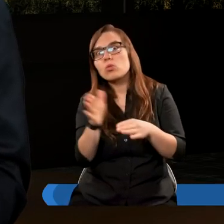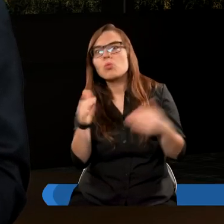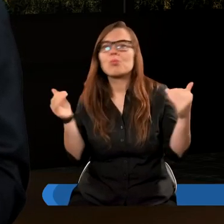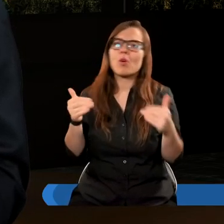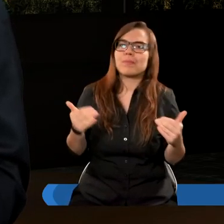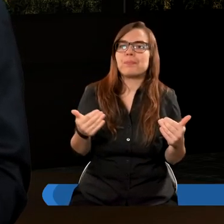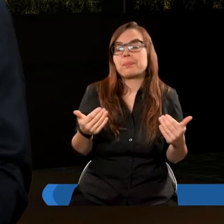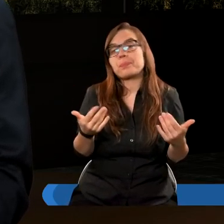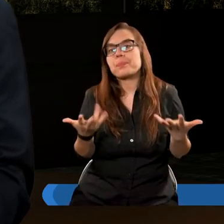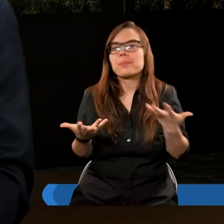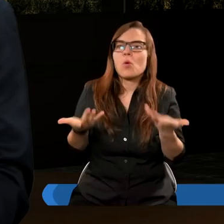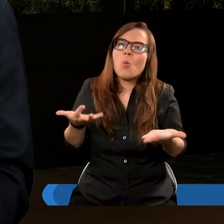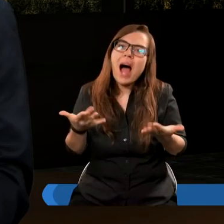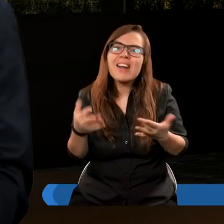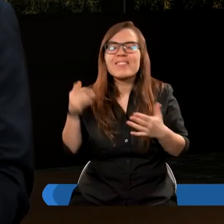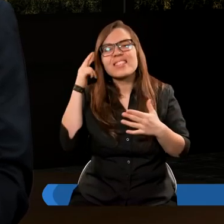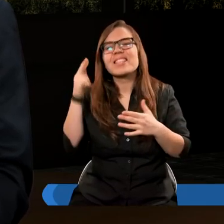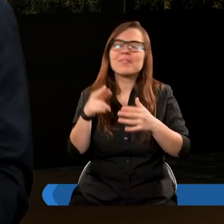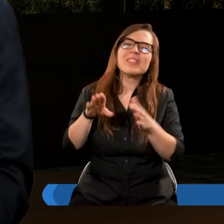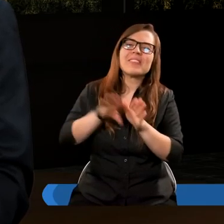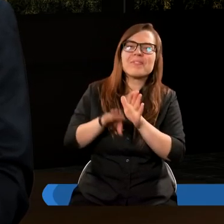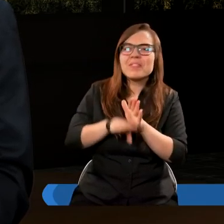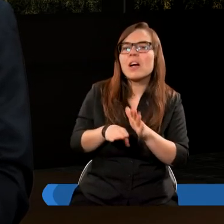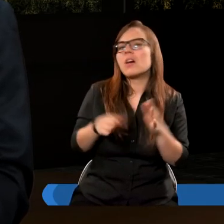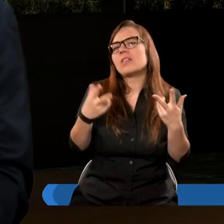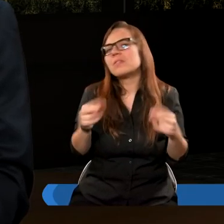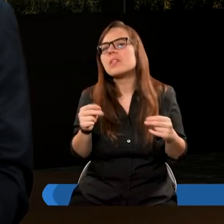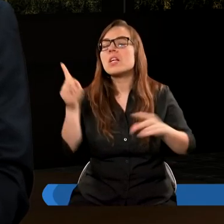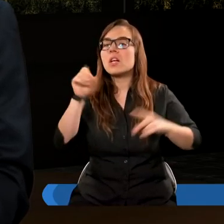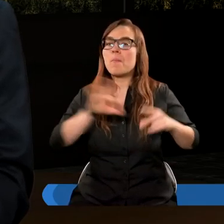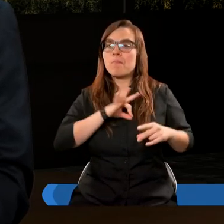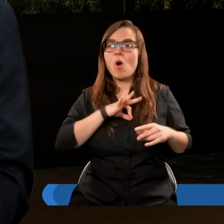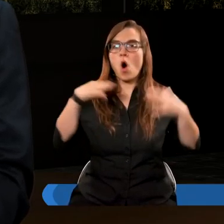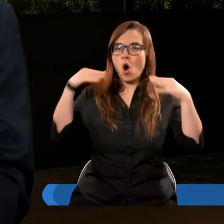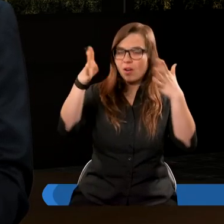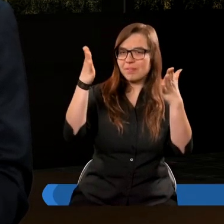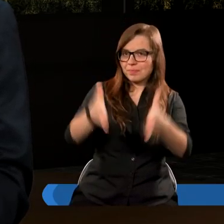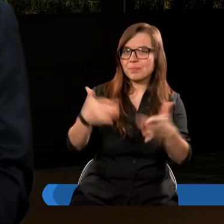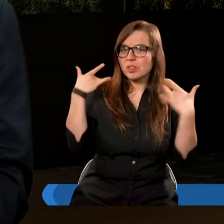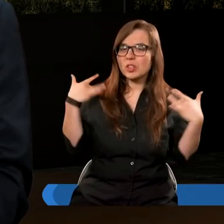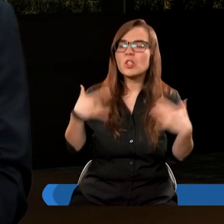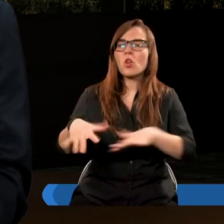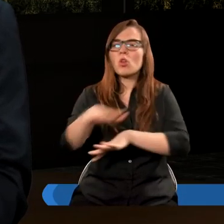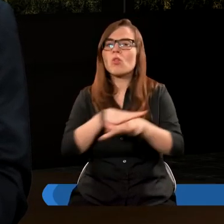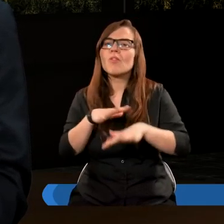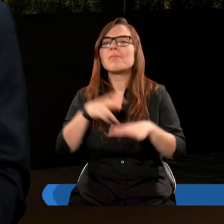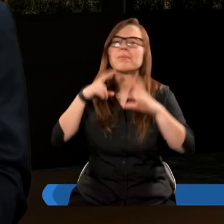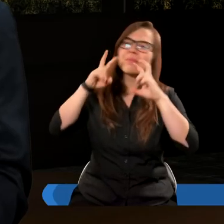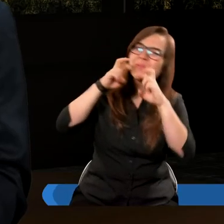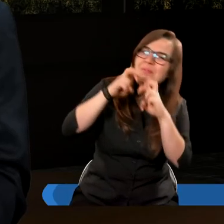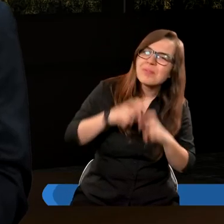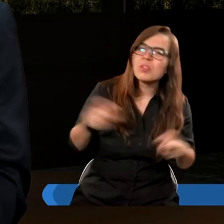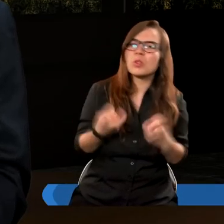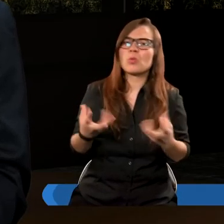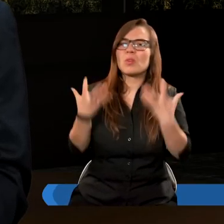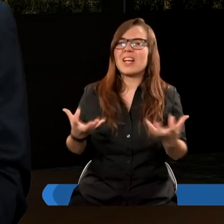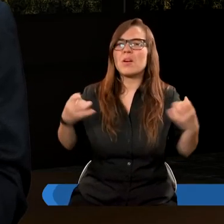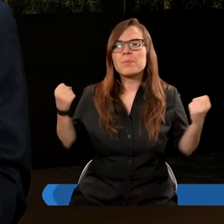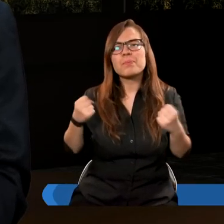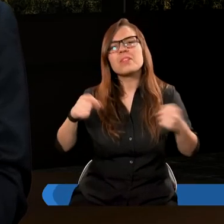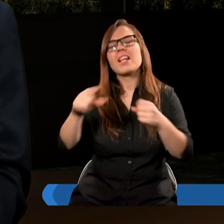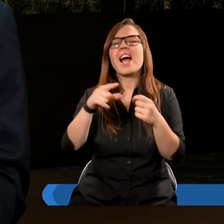być wcale takie elementarne, bo ja w moim życiu i duchowych poszukiwaniach, ja już wiedziałem o przykazaniach, które w Biblii są